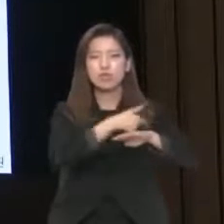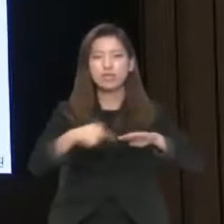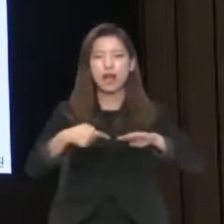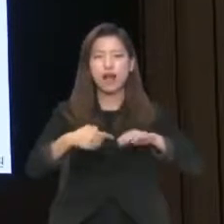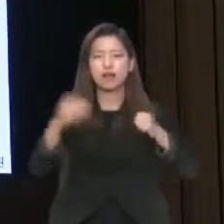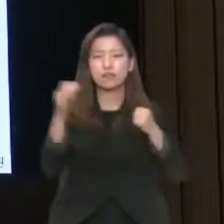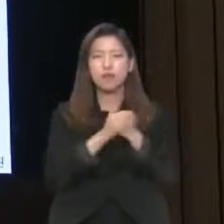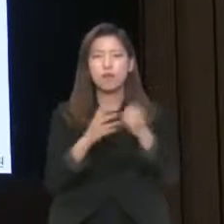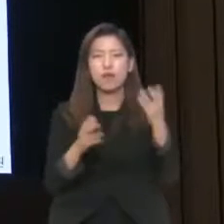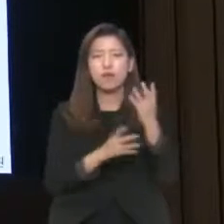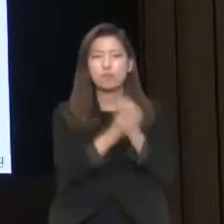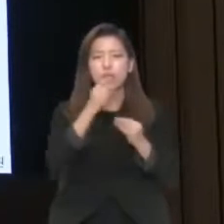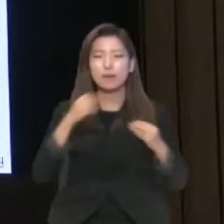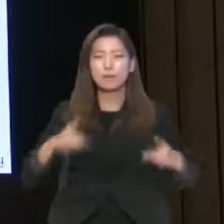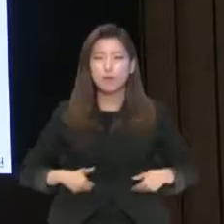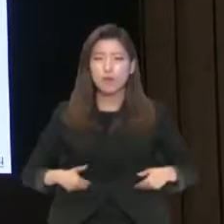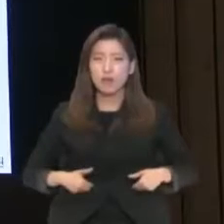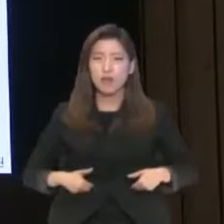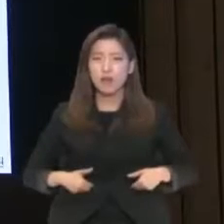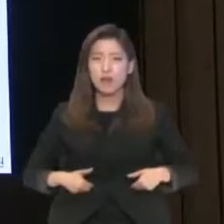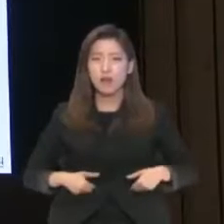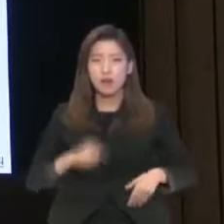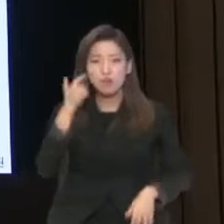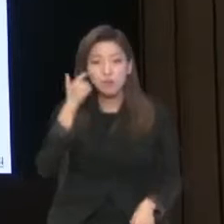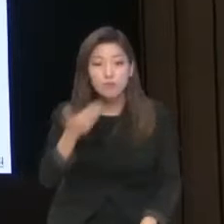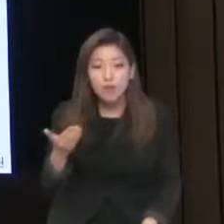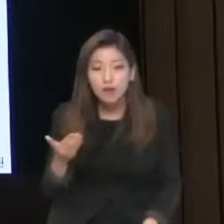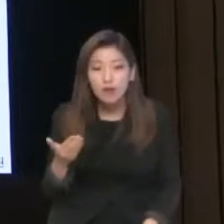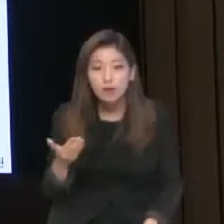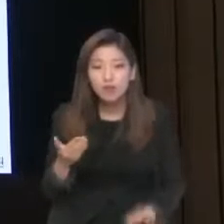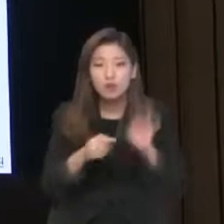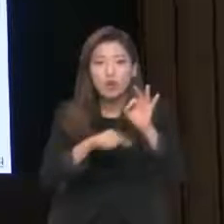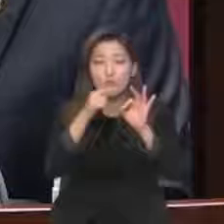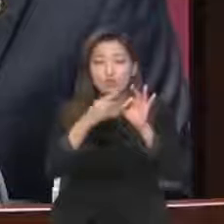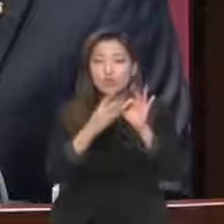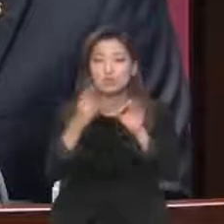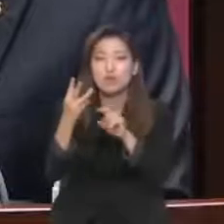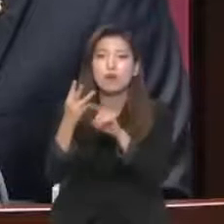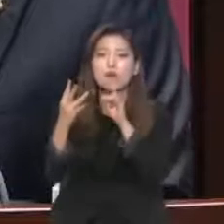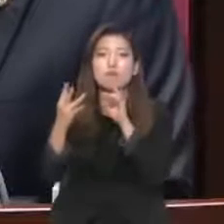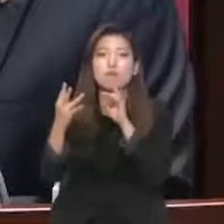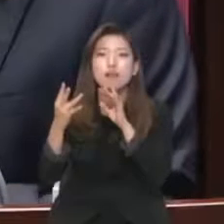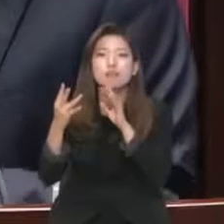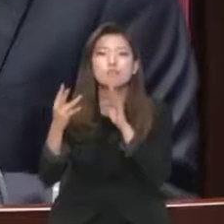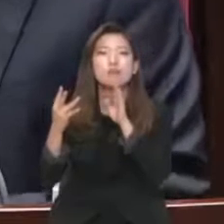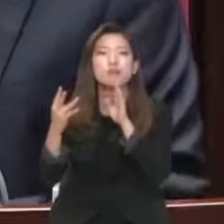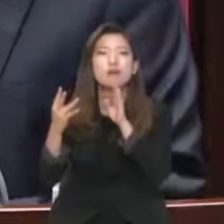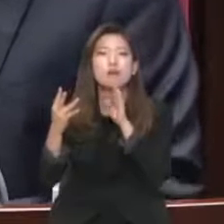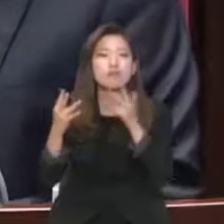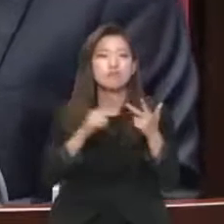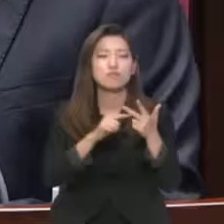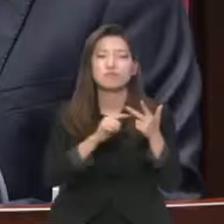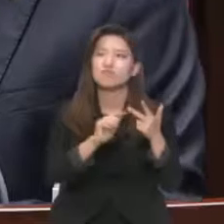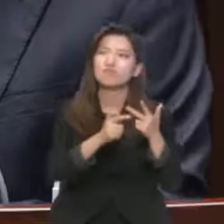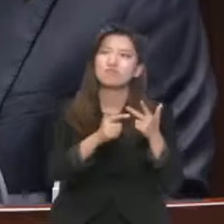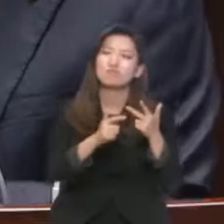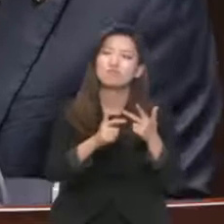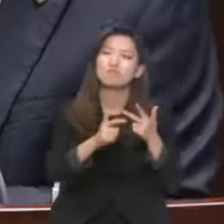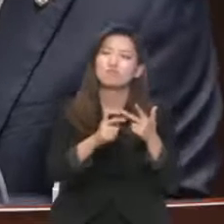것이 국민의 열변증 세 분 몇 개가 되지 않습니다. 저는 이걸 욕할 수 없는 현실이라고 생각합니다. 잘 아시겠지만 우리